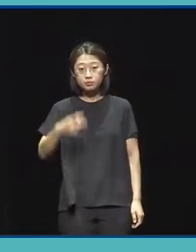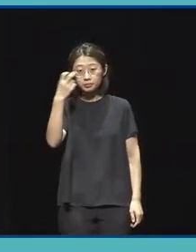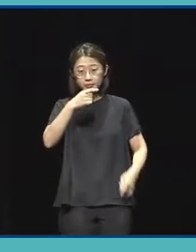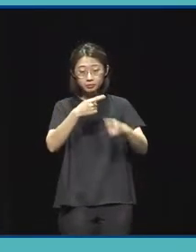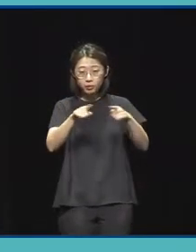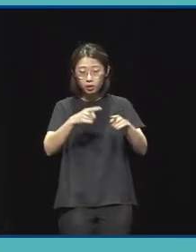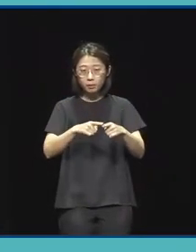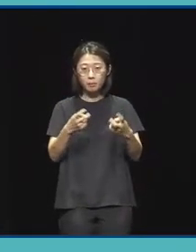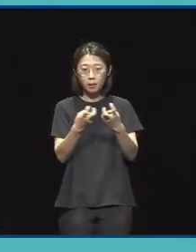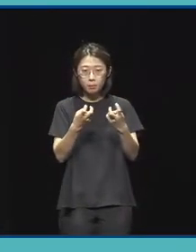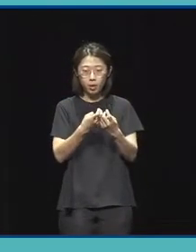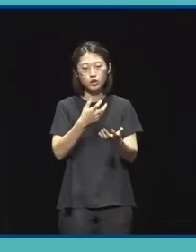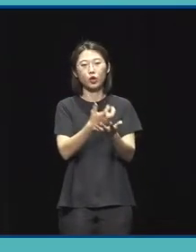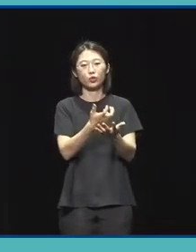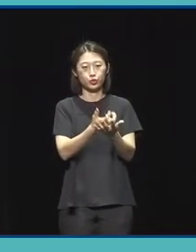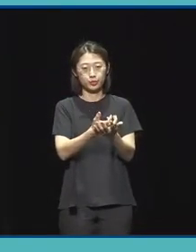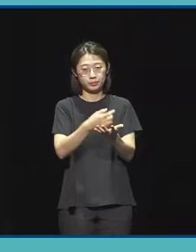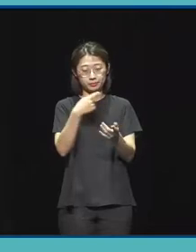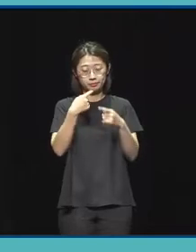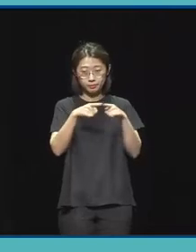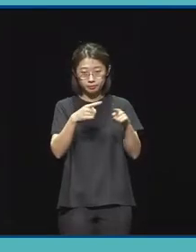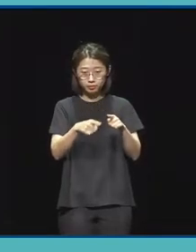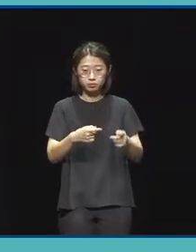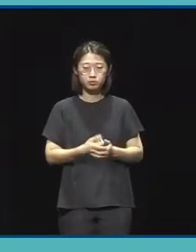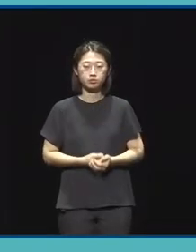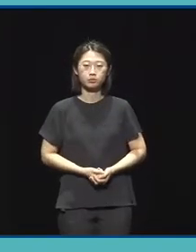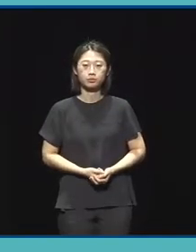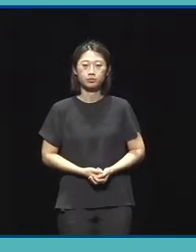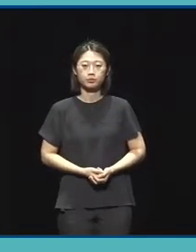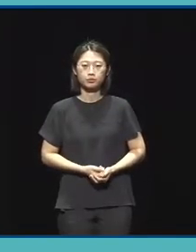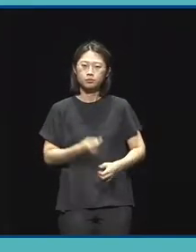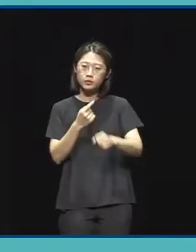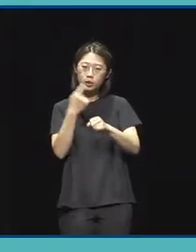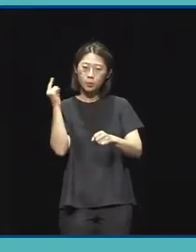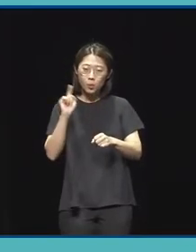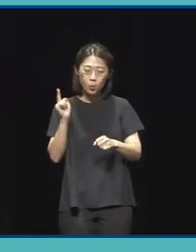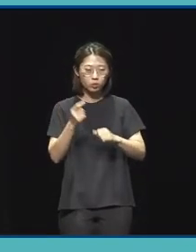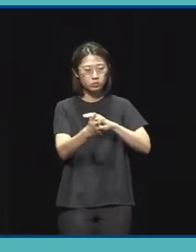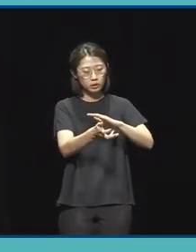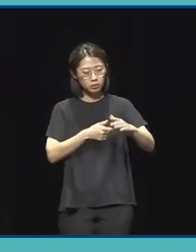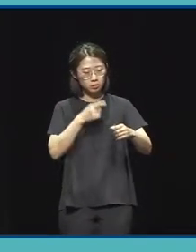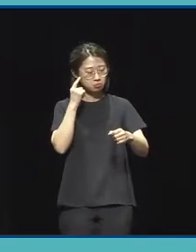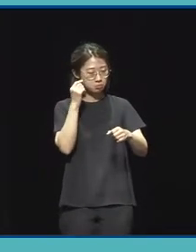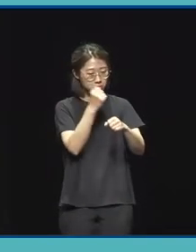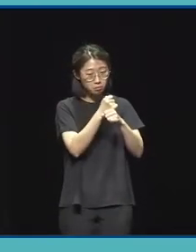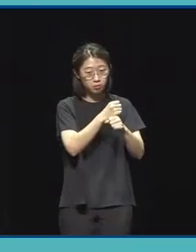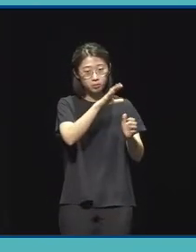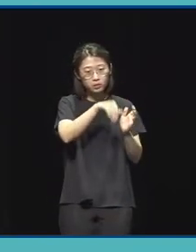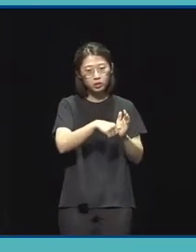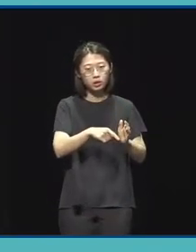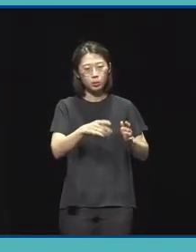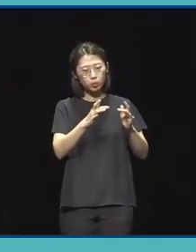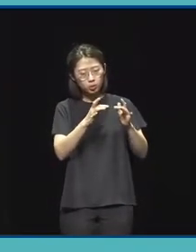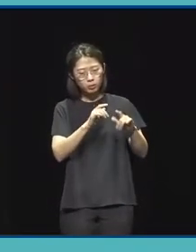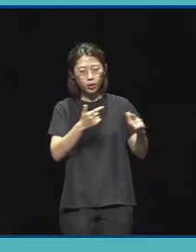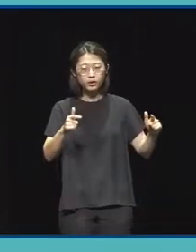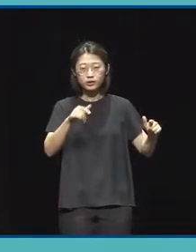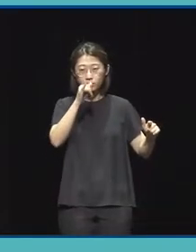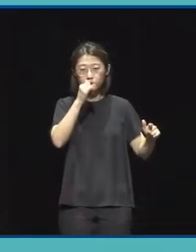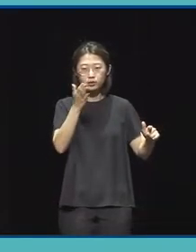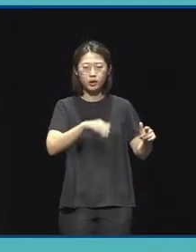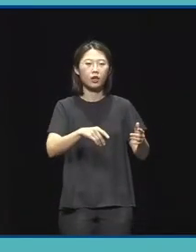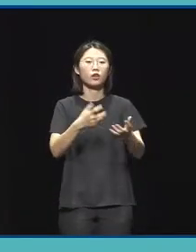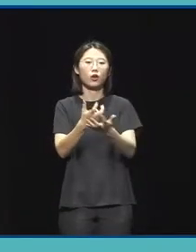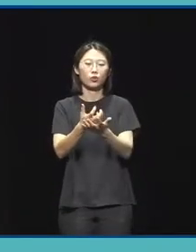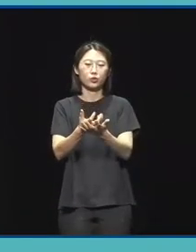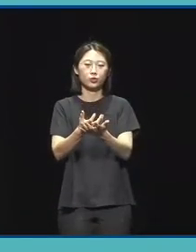방식은 서류심의로 진행이 됩니다 작년까지는 사전 제작 유형 같은 경우는 인터뷰 시민까지 진행이 같이 되었었는데 올해는